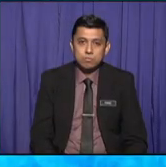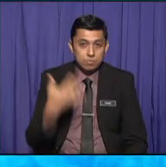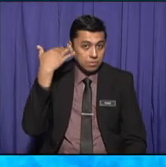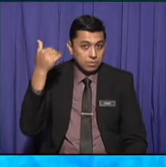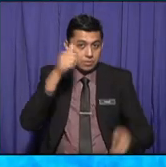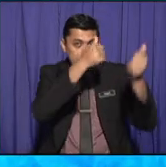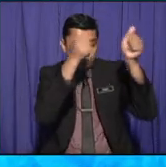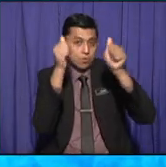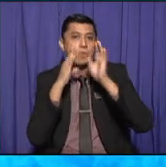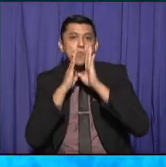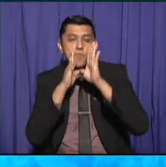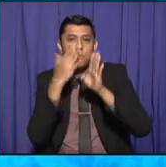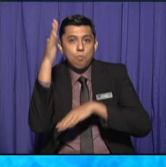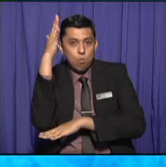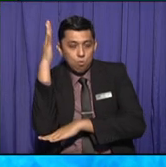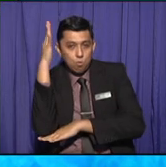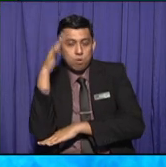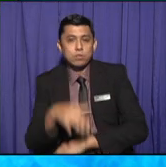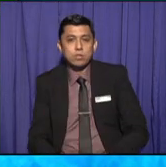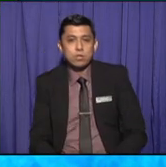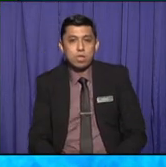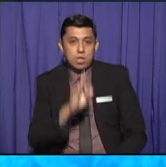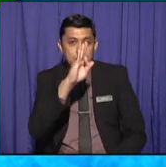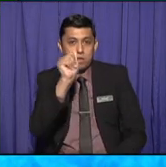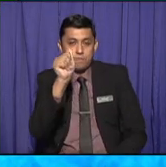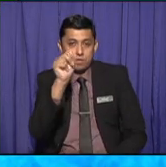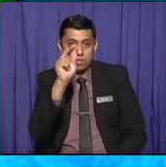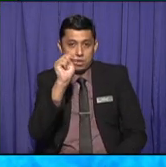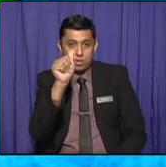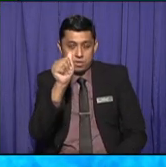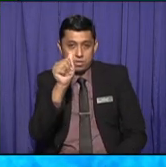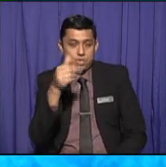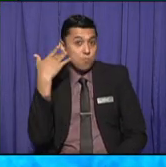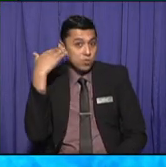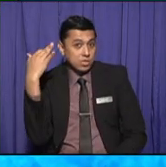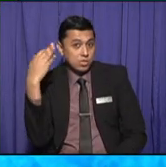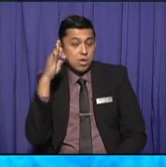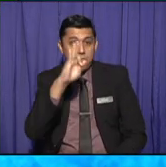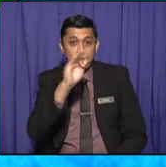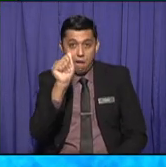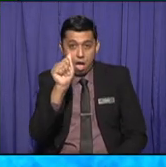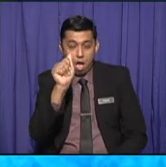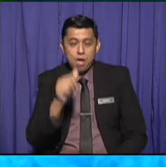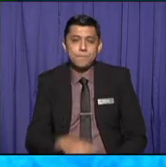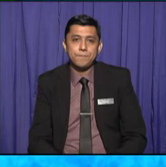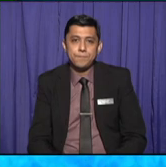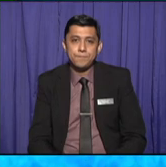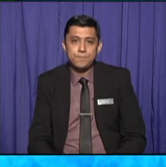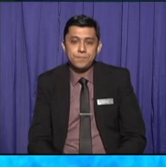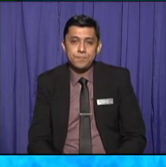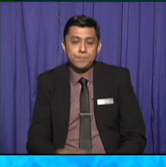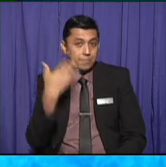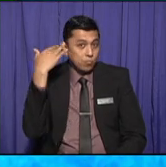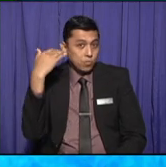Bunyi angin tiup pokok fa na bunyinya fa.